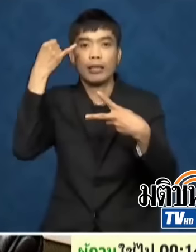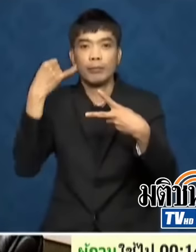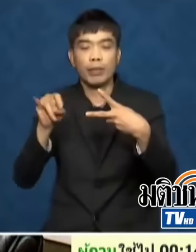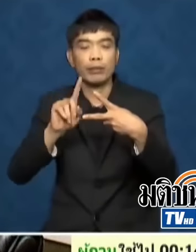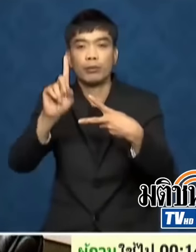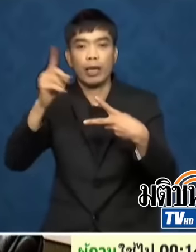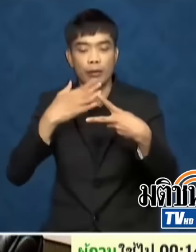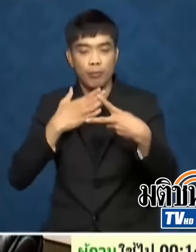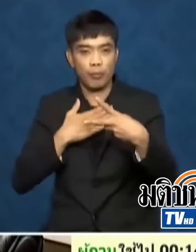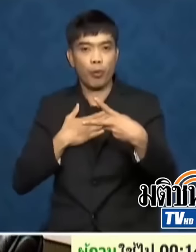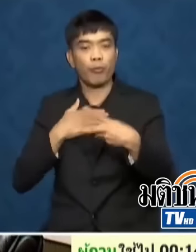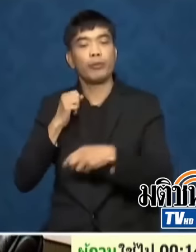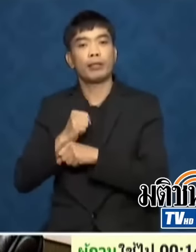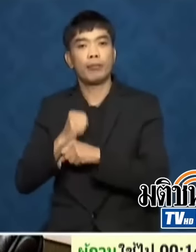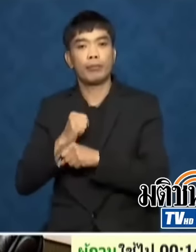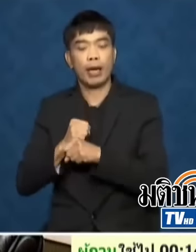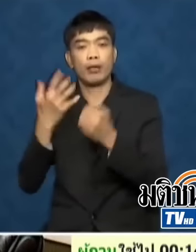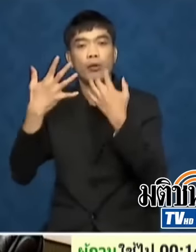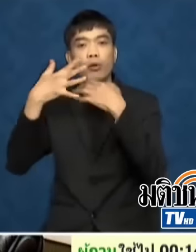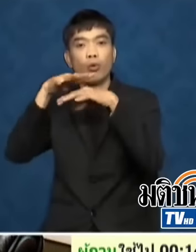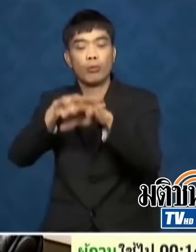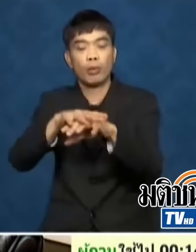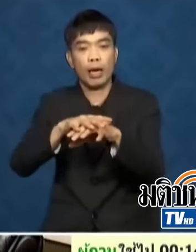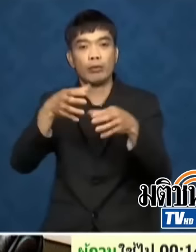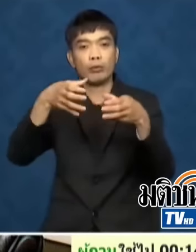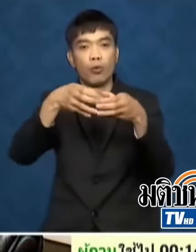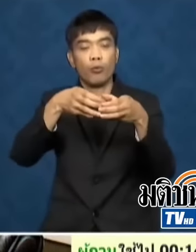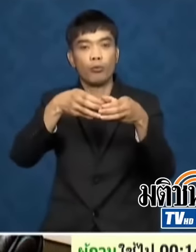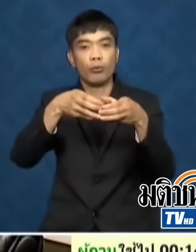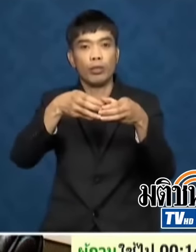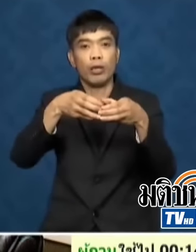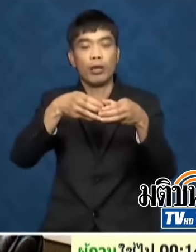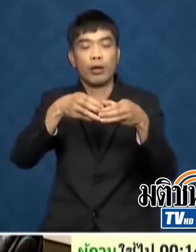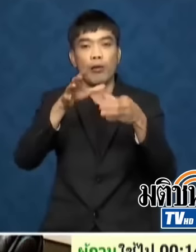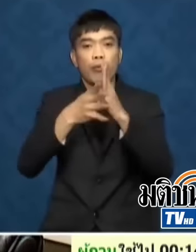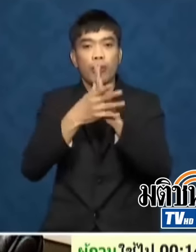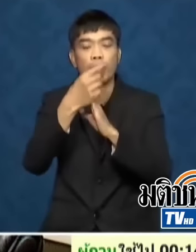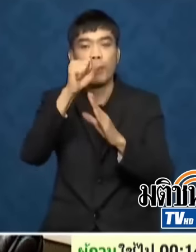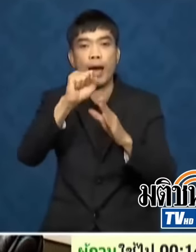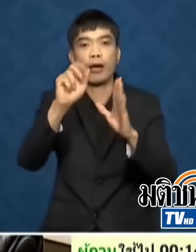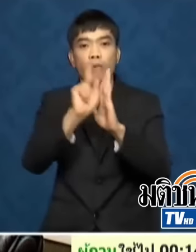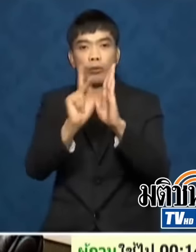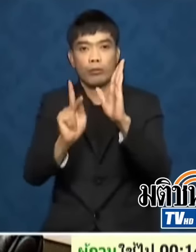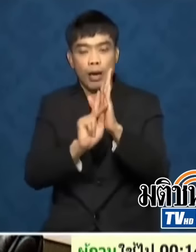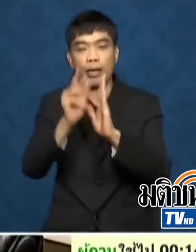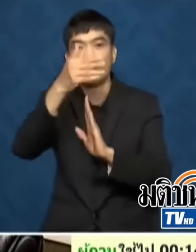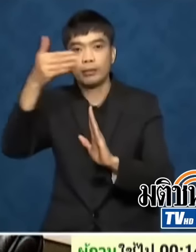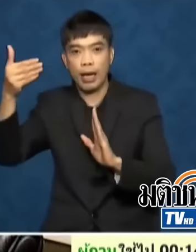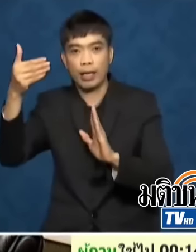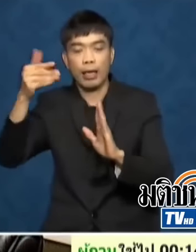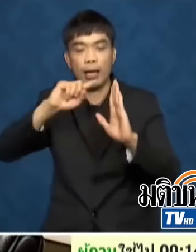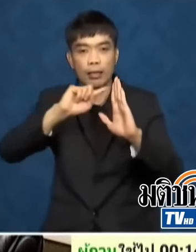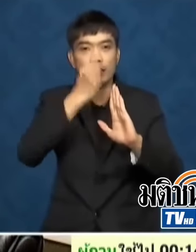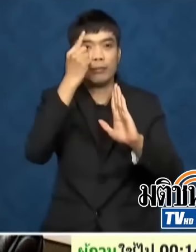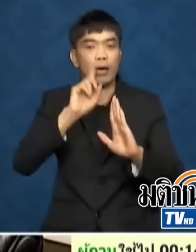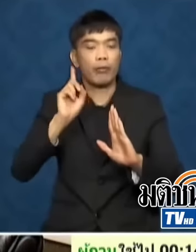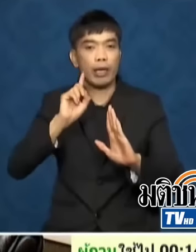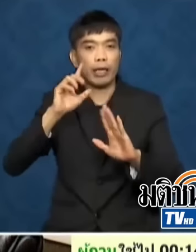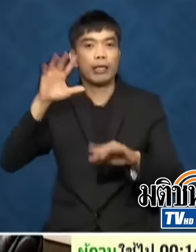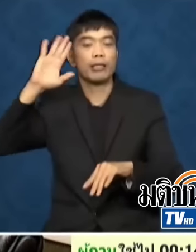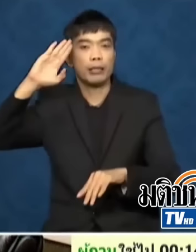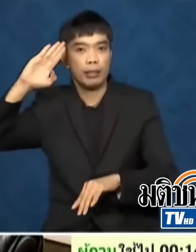าผมเองเคยทำงานร่วมกับสมาชิกสภานิติบัญญัติแห่งชาติซึ่งเกิดขึ้นจากกลไกการรัฐประหาร